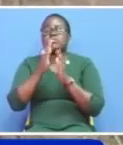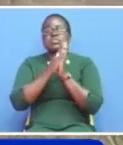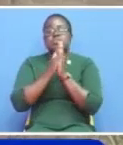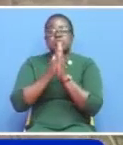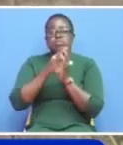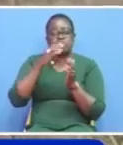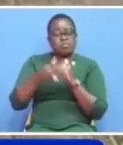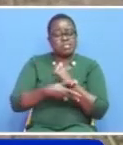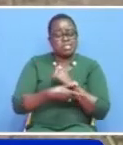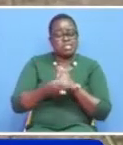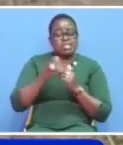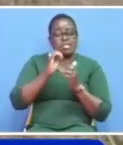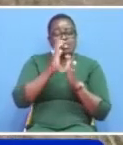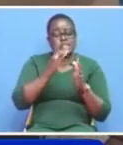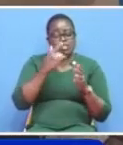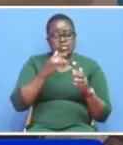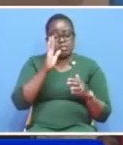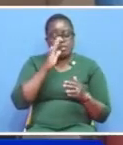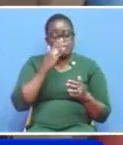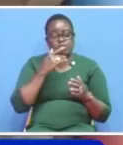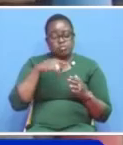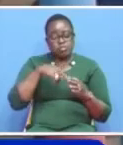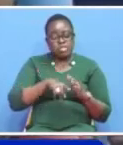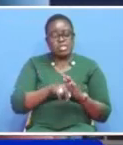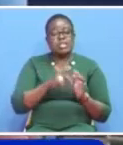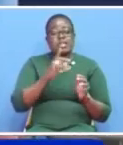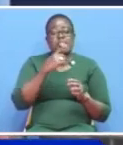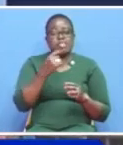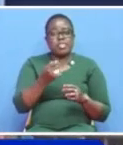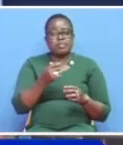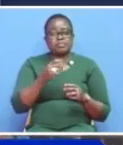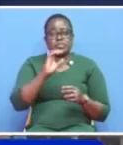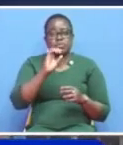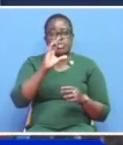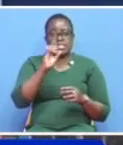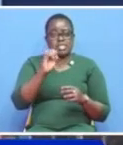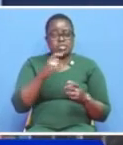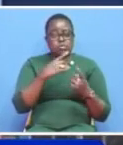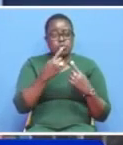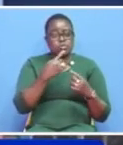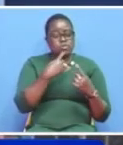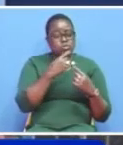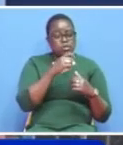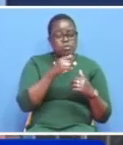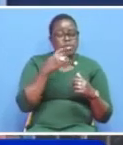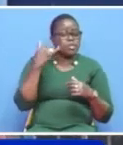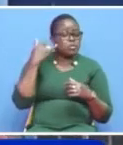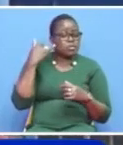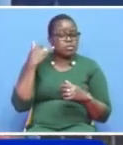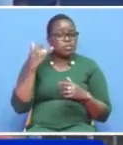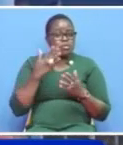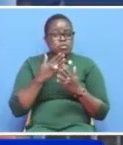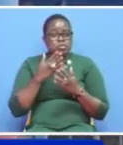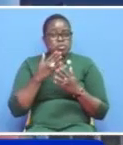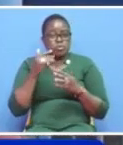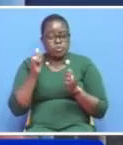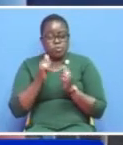ato ngoima itu mayenda ulikelela Osie solo kutulwa mutendini wa ikuwanie ainena na Mutongo TV kwanzia ya